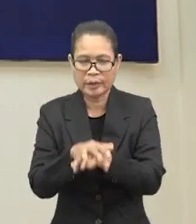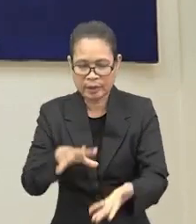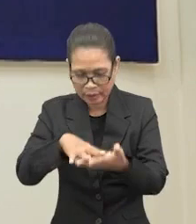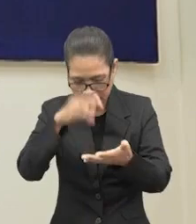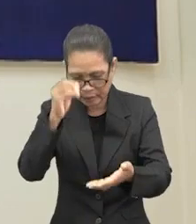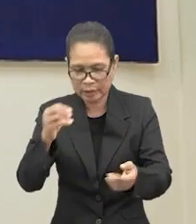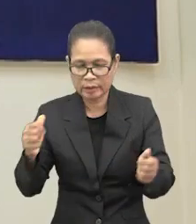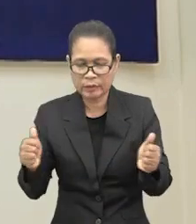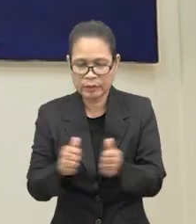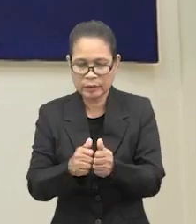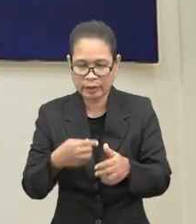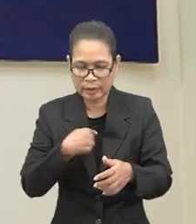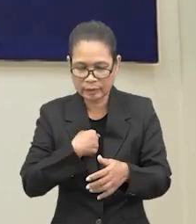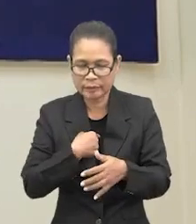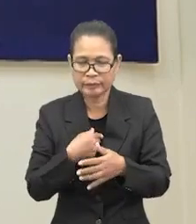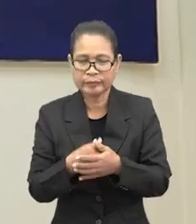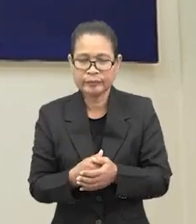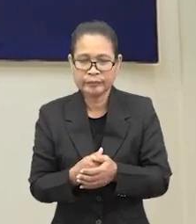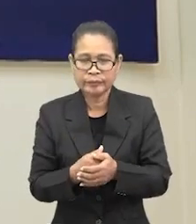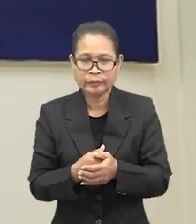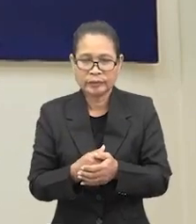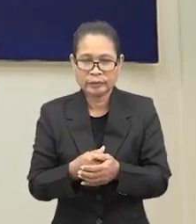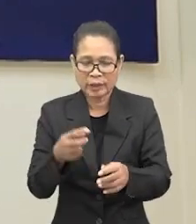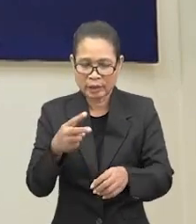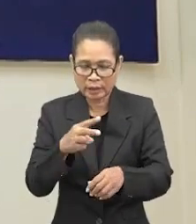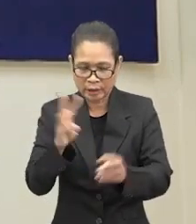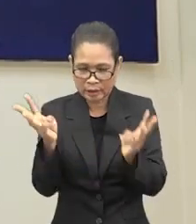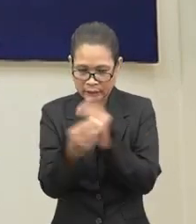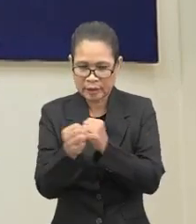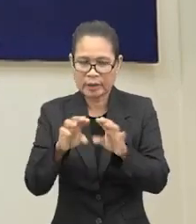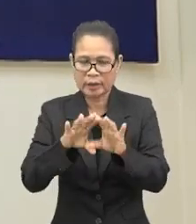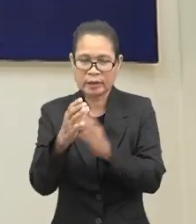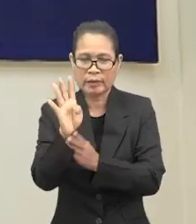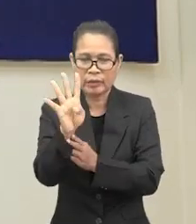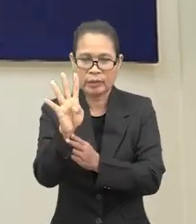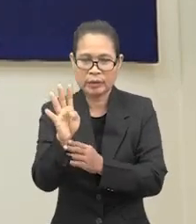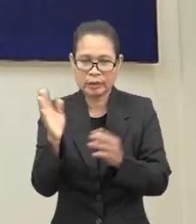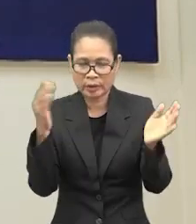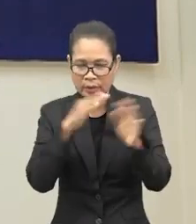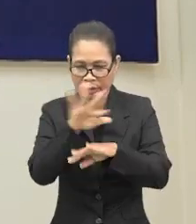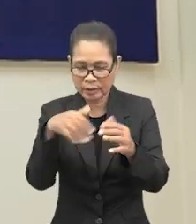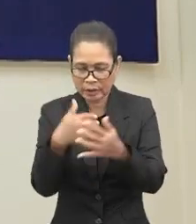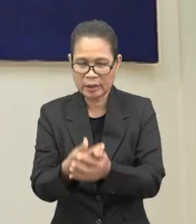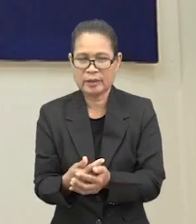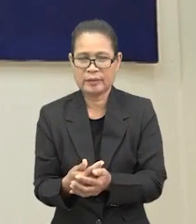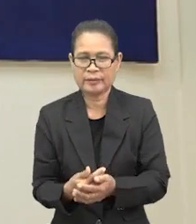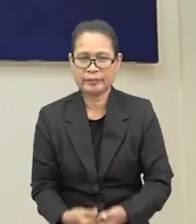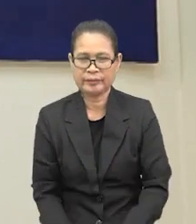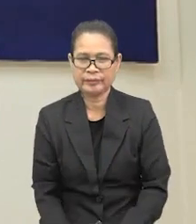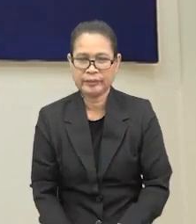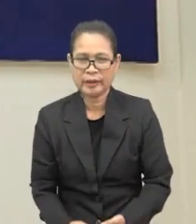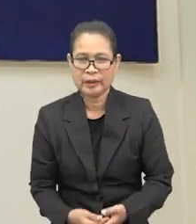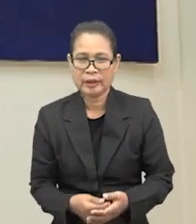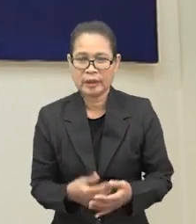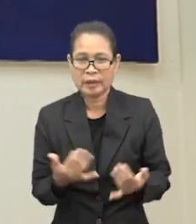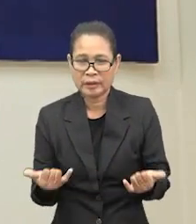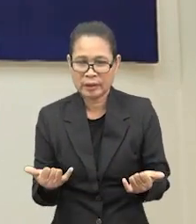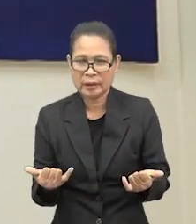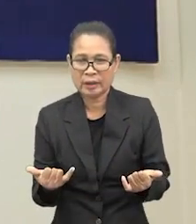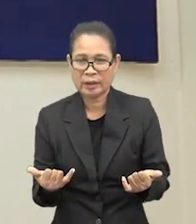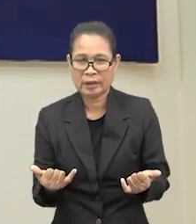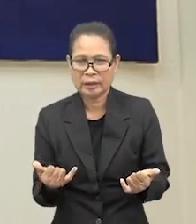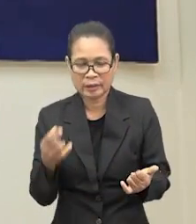riêng chỉ mùi nẹ cừu tớ lơ mục vị chìa cần đất vị chìa thân nạn tị buồn tiếng ọc nên là con ná chà chẳng đang